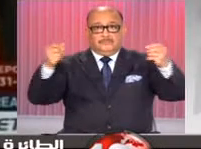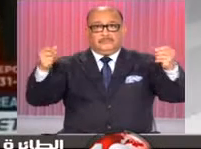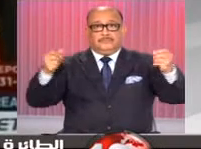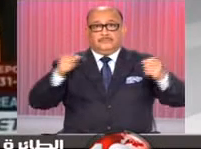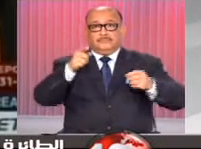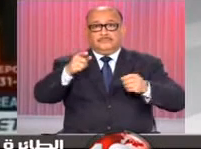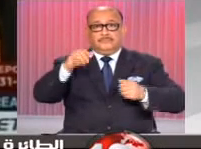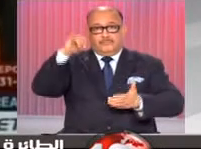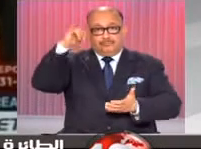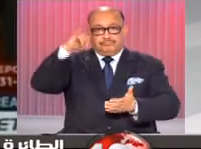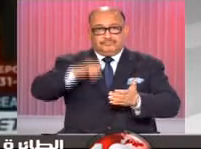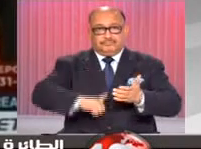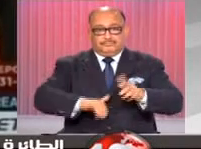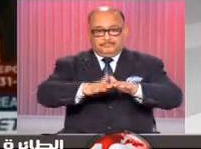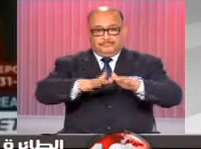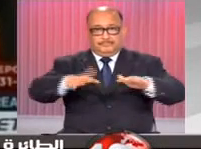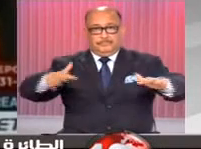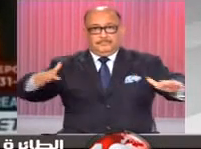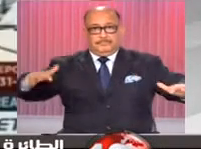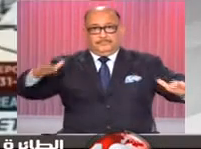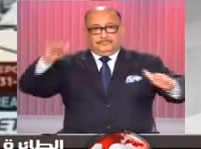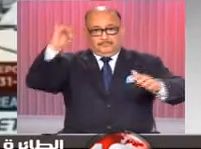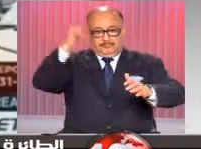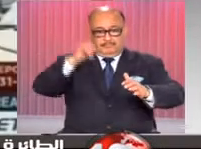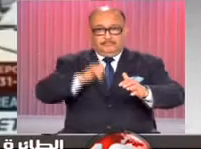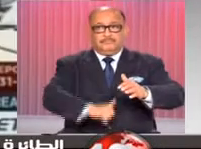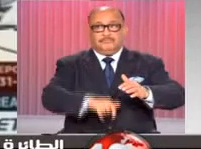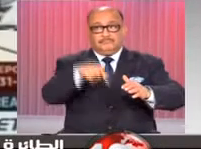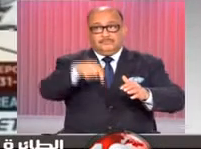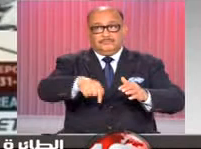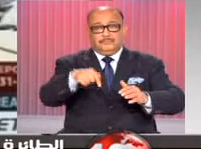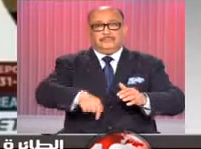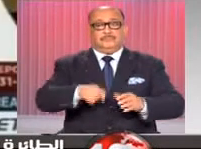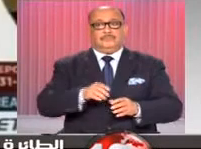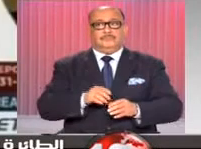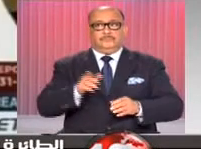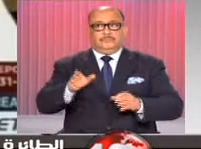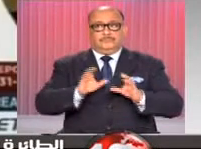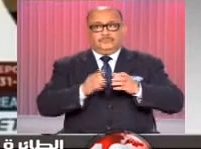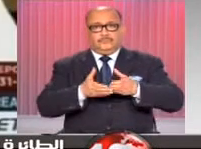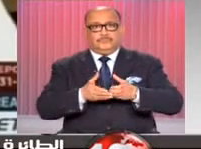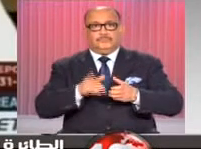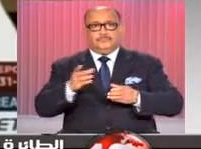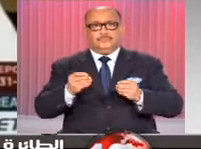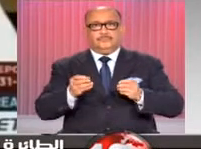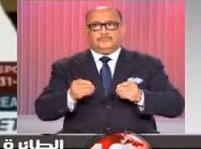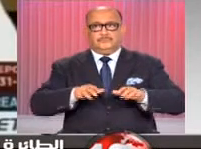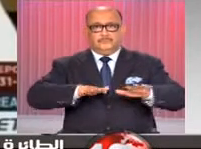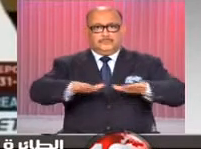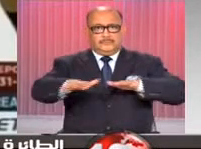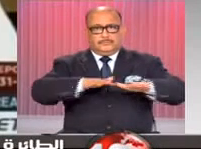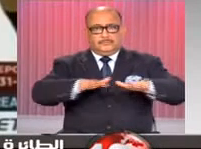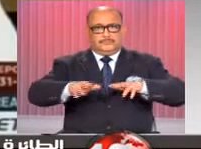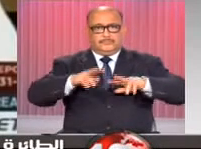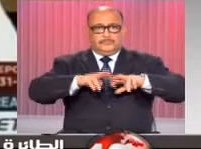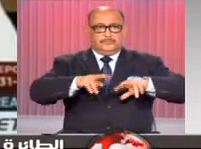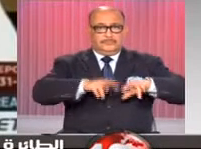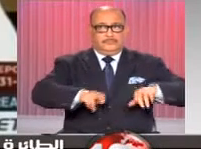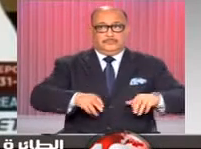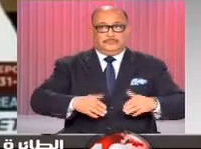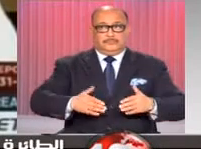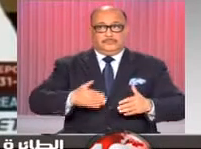أنها تحطمت قبالة السواحل الماليزية. ودعا وزير الطيران الماليزي شركة طيران آسيا المالكة للطائرة إلى